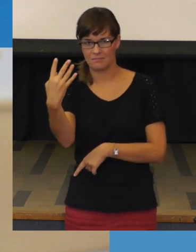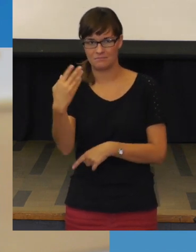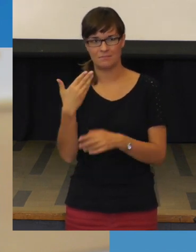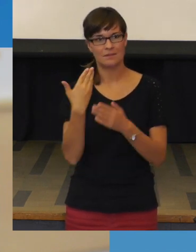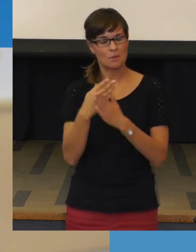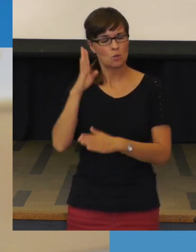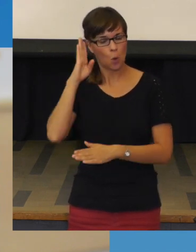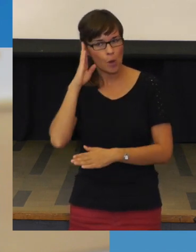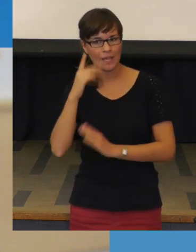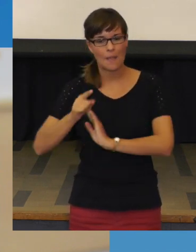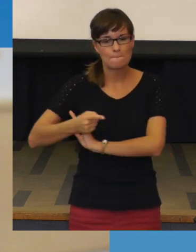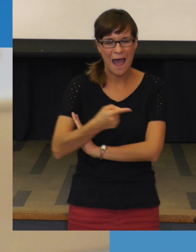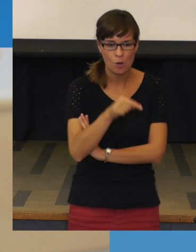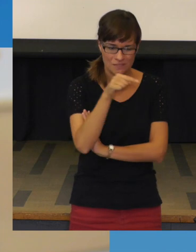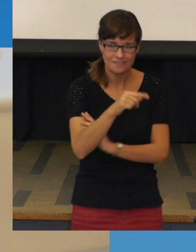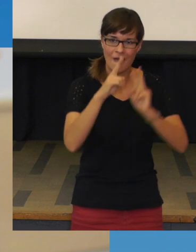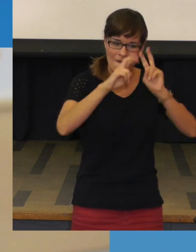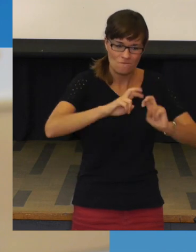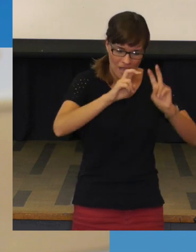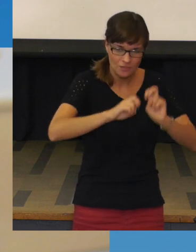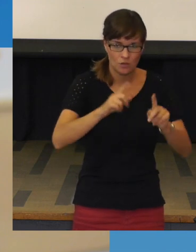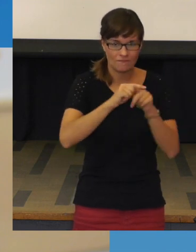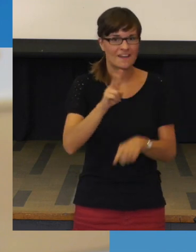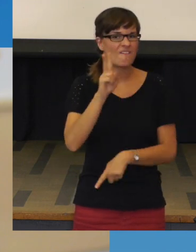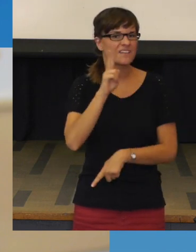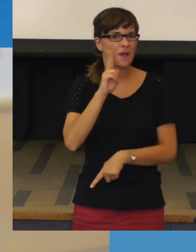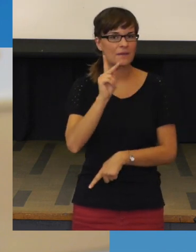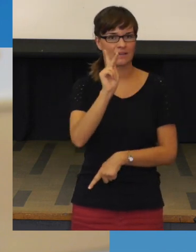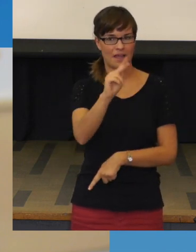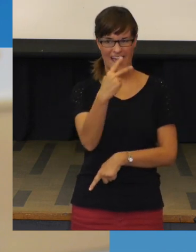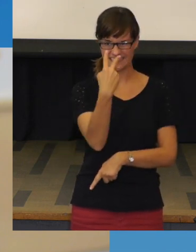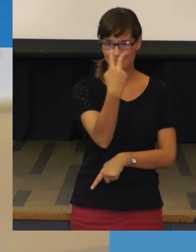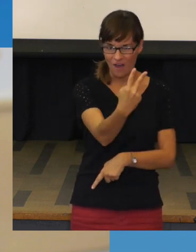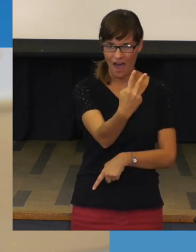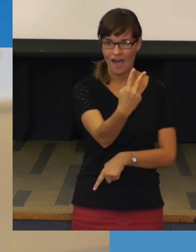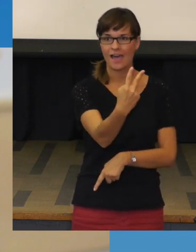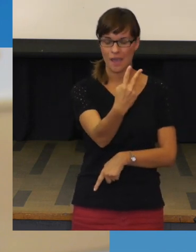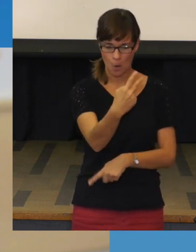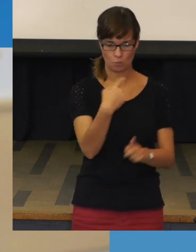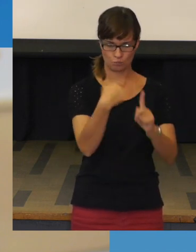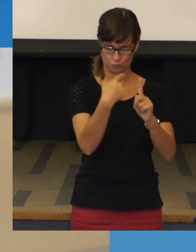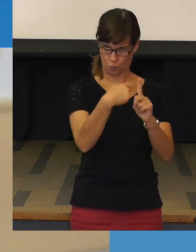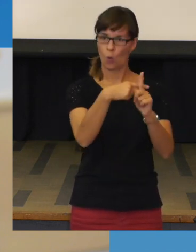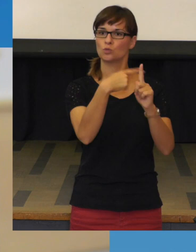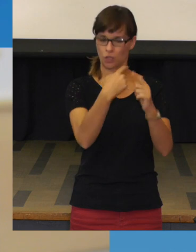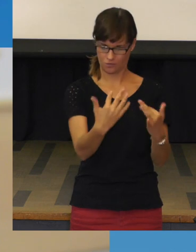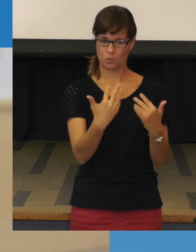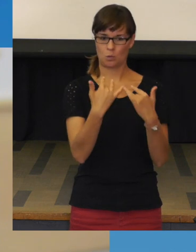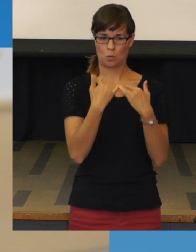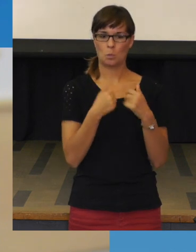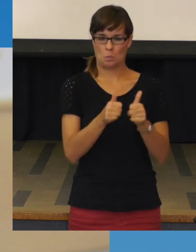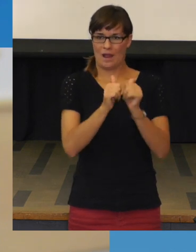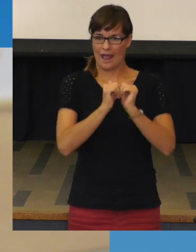die schon belegen können, dass Vitamin K2 eine sehr positive Wirkung haben